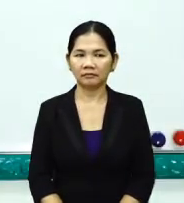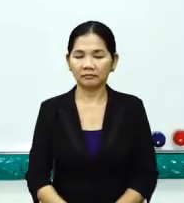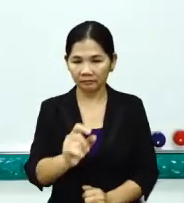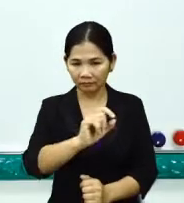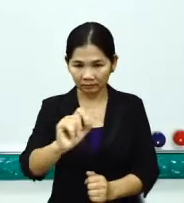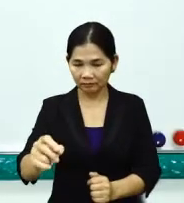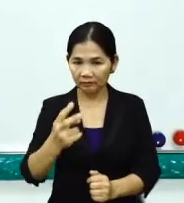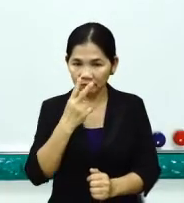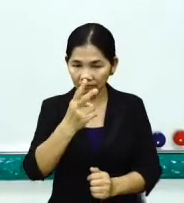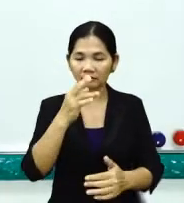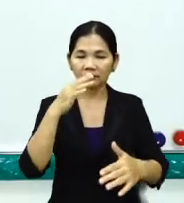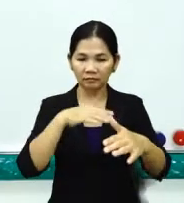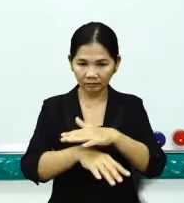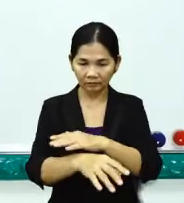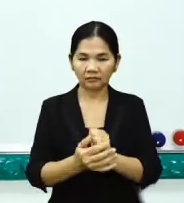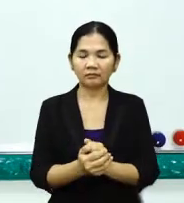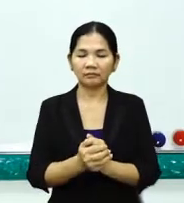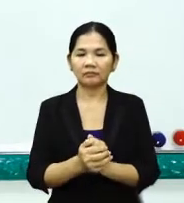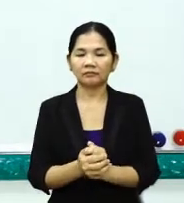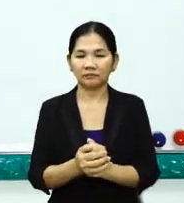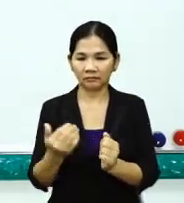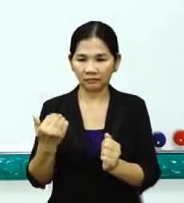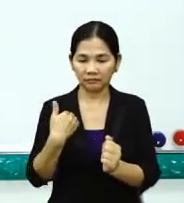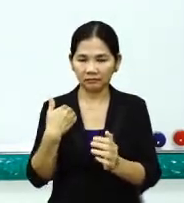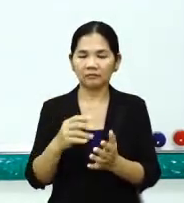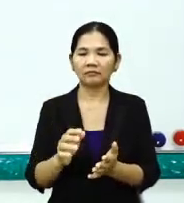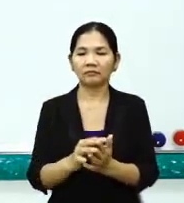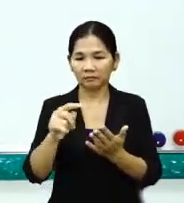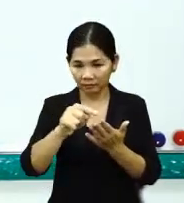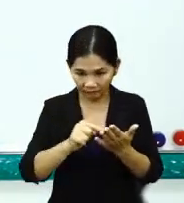tạm ăn một nít dưới cho rúm chà cay chừng mùi khnê này con ấy